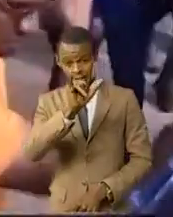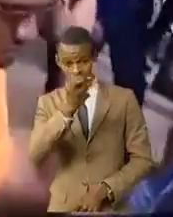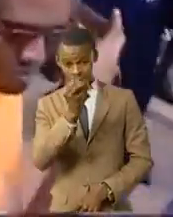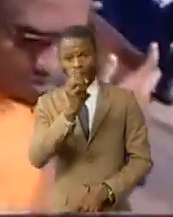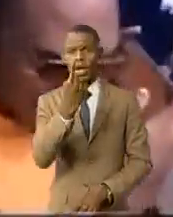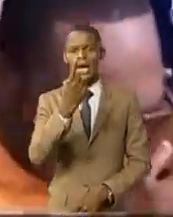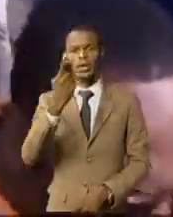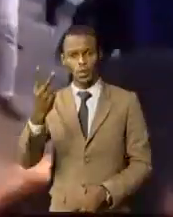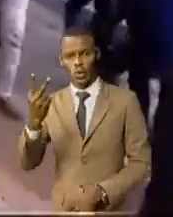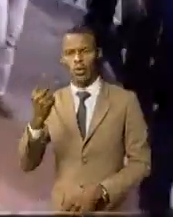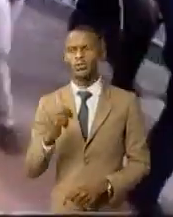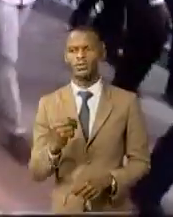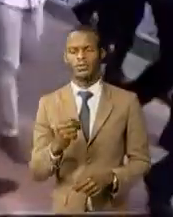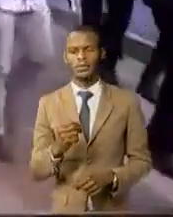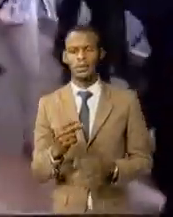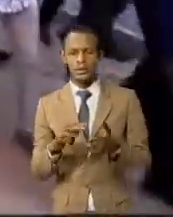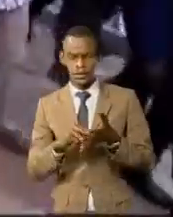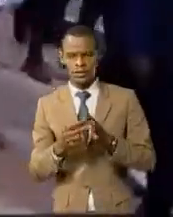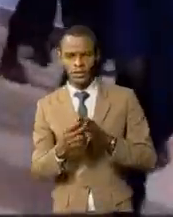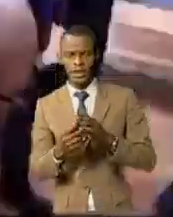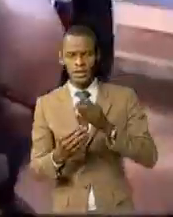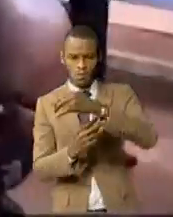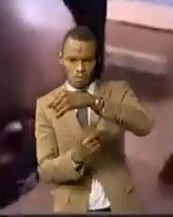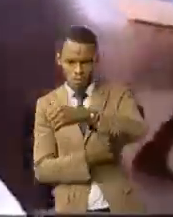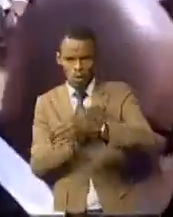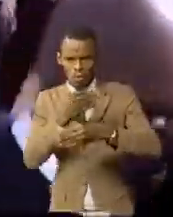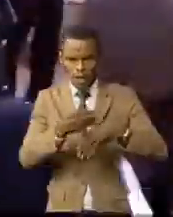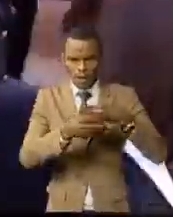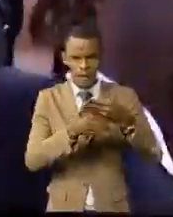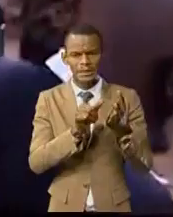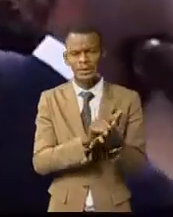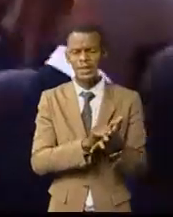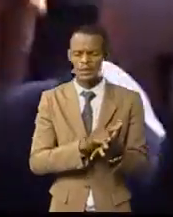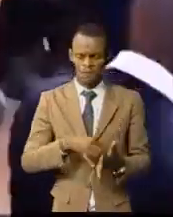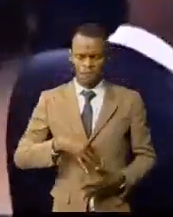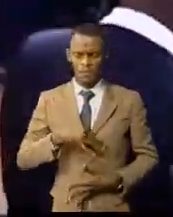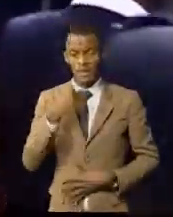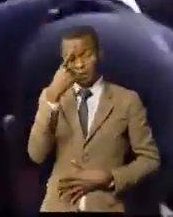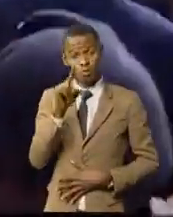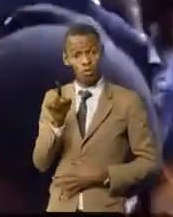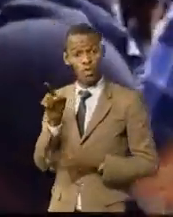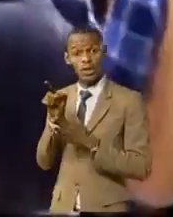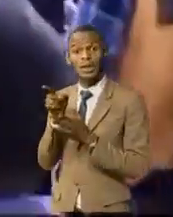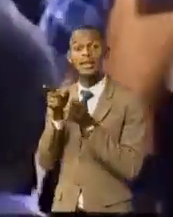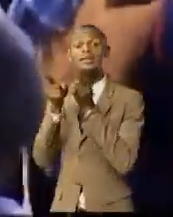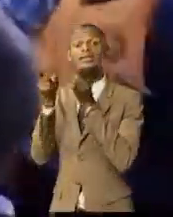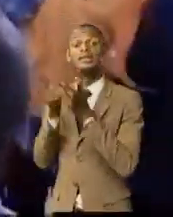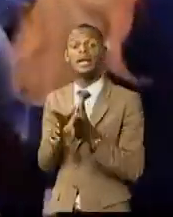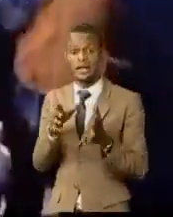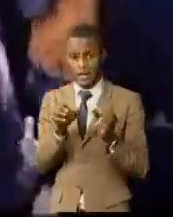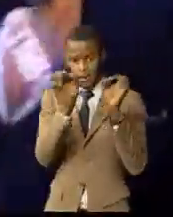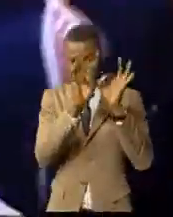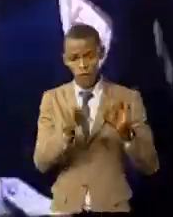deux premiers ponts sur un lot de 8 est un motif de fierté pour le directeur Didinzouzi Kitukila, qui a eu des mots justes pour mettre en exergue